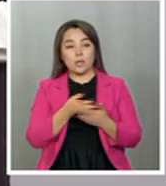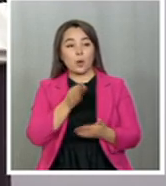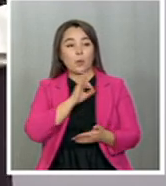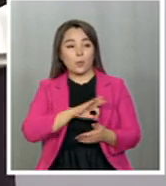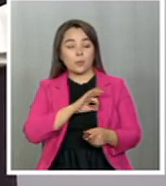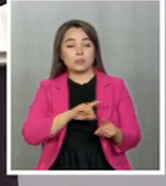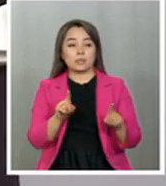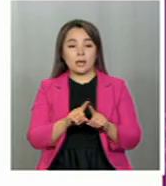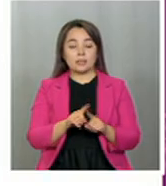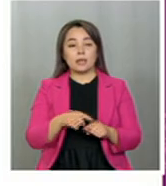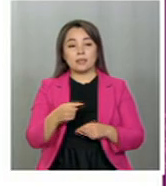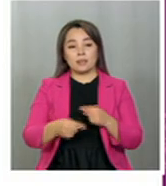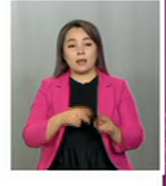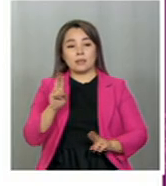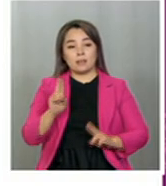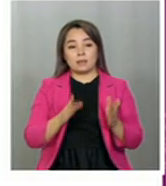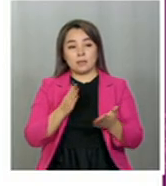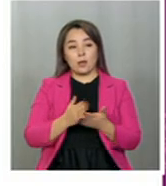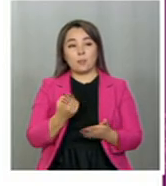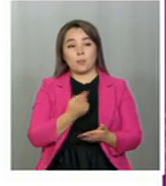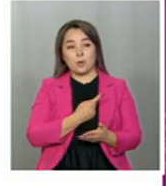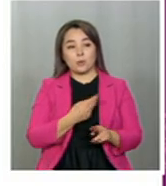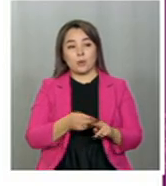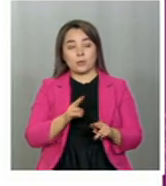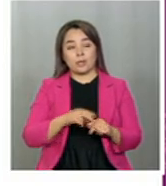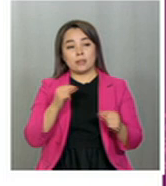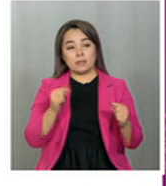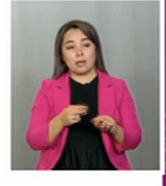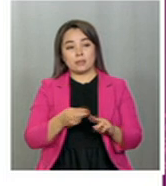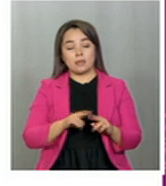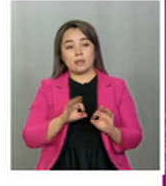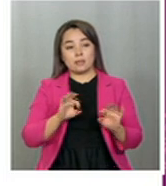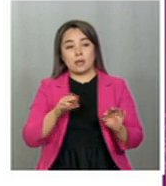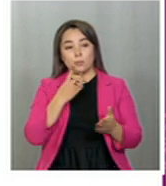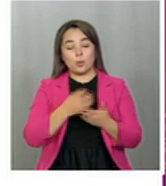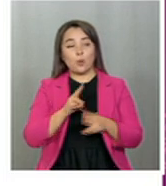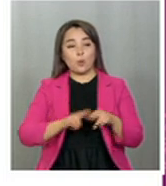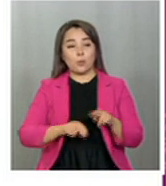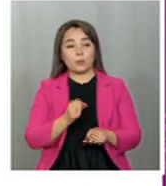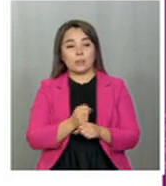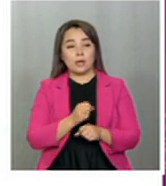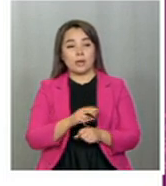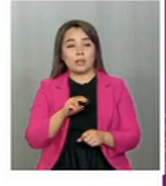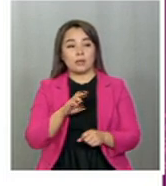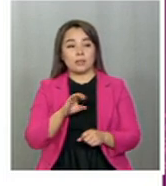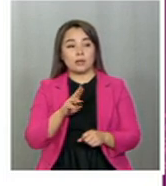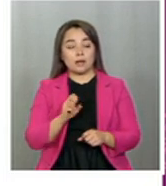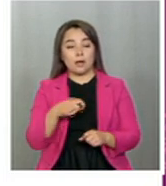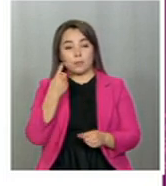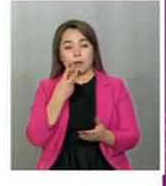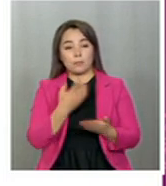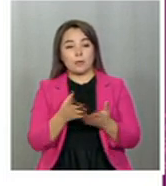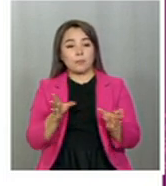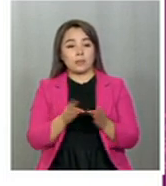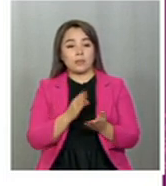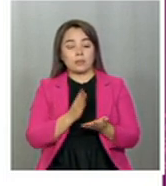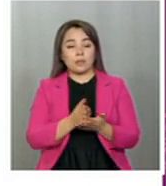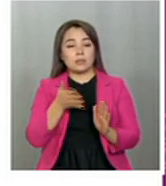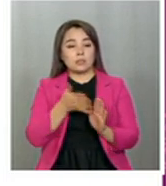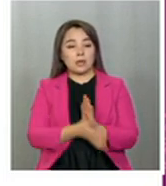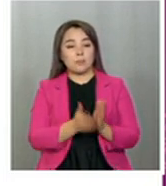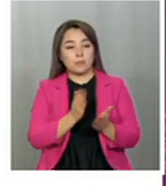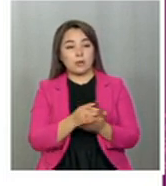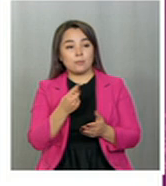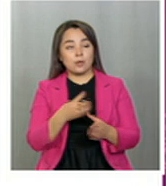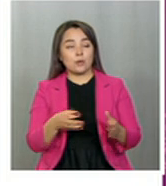қолданылатын тәсіл. Монологтың өзіне тән синтаксистік құрылым, лексикалық бірліктерді таңдап жұмсау, біршама